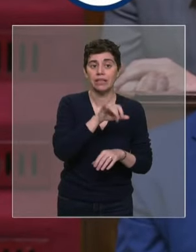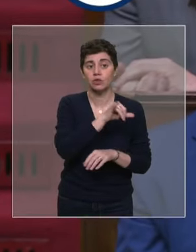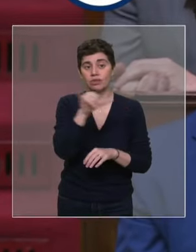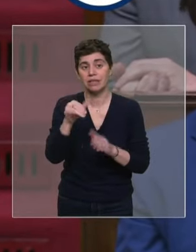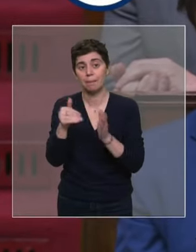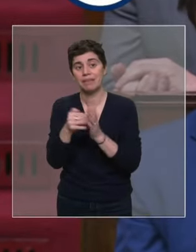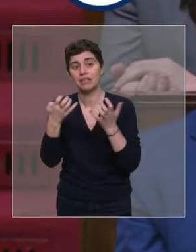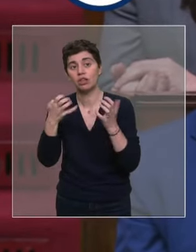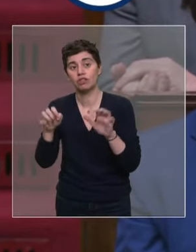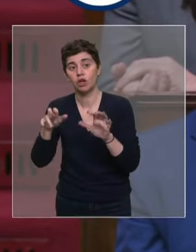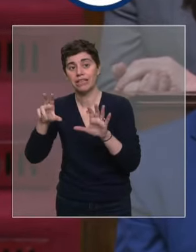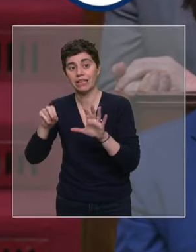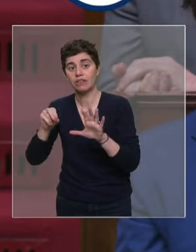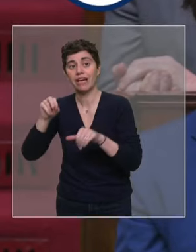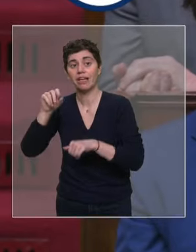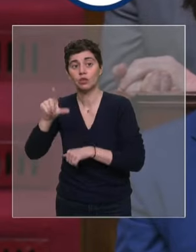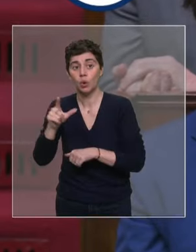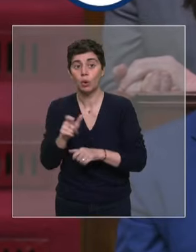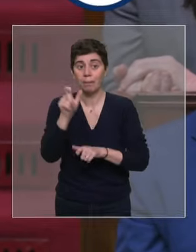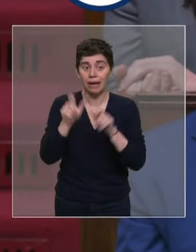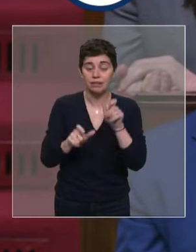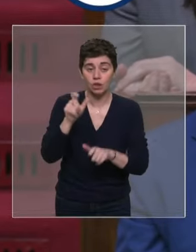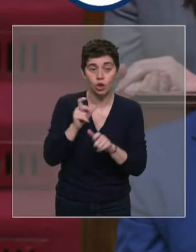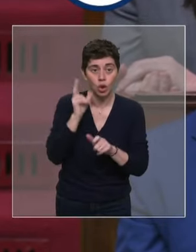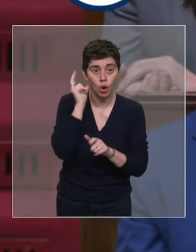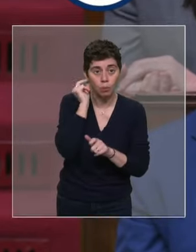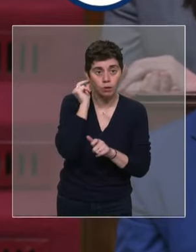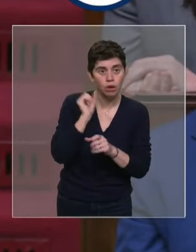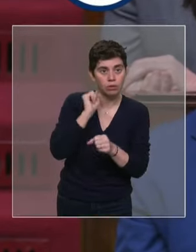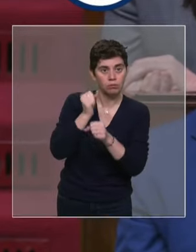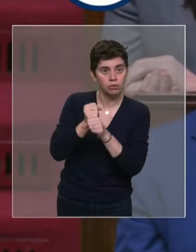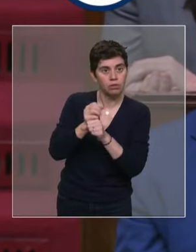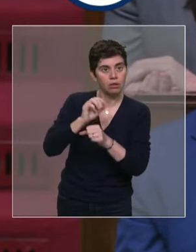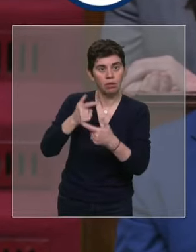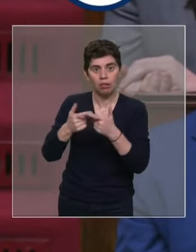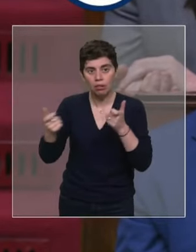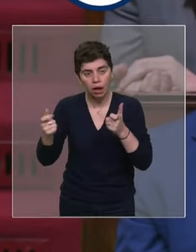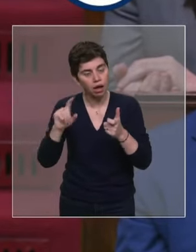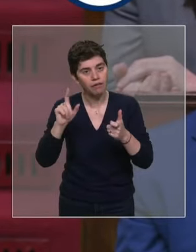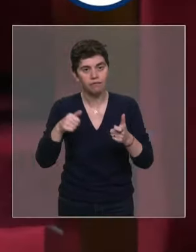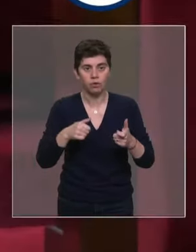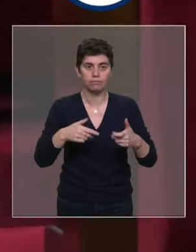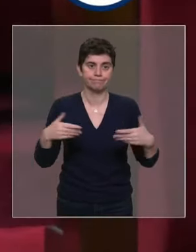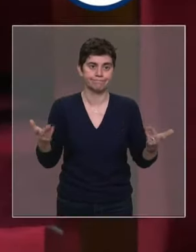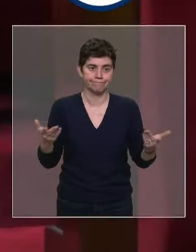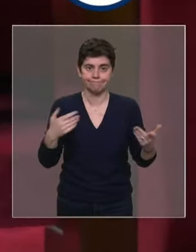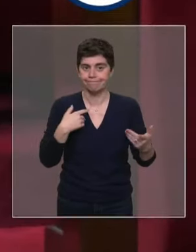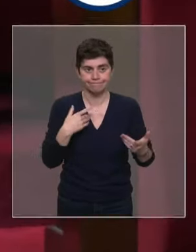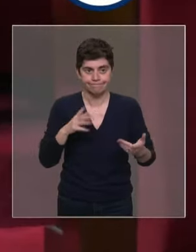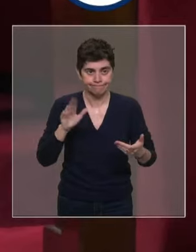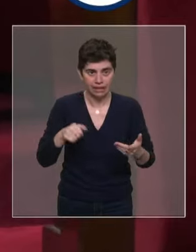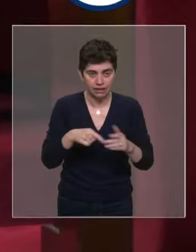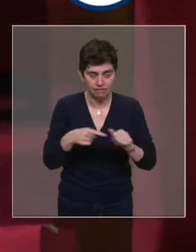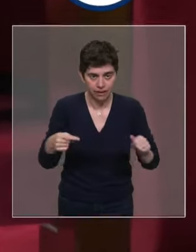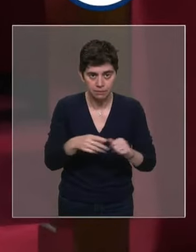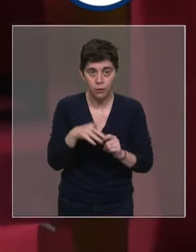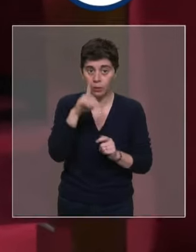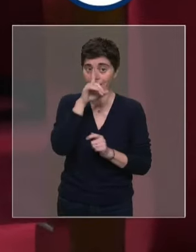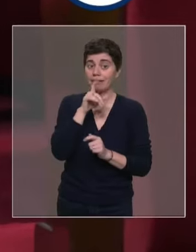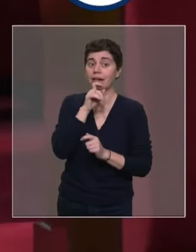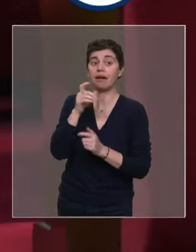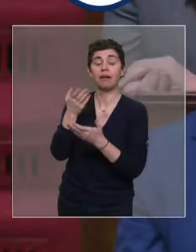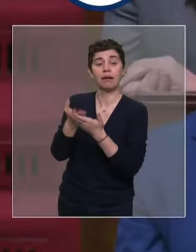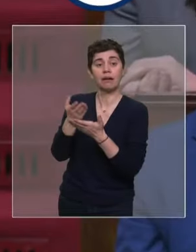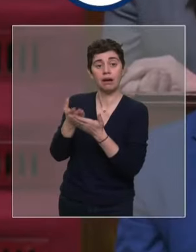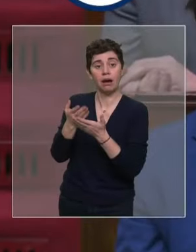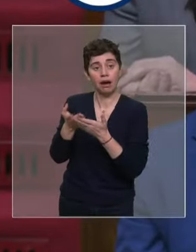1982. Où est la défense de ces principes face au Qatar ? Principe dont vous glorifiez en permanence avec des accents moralisateurs et